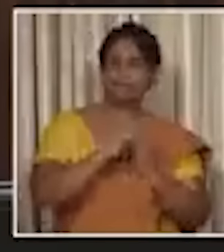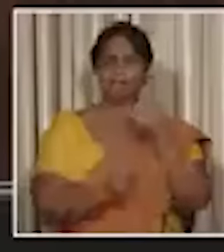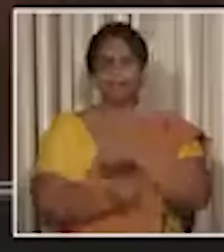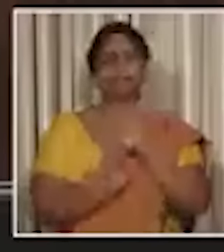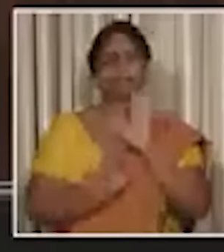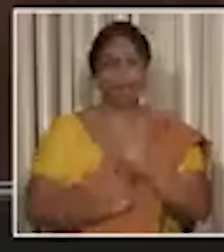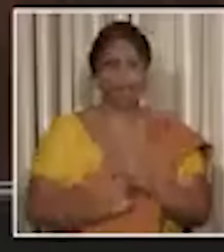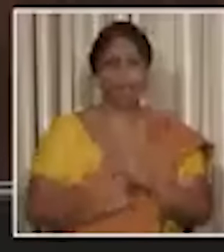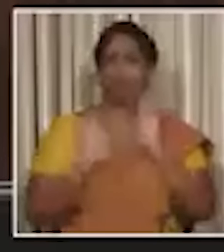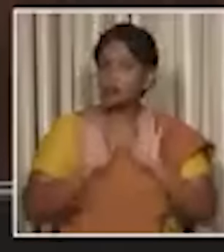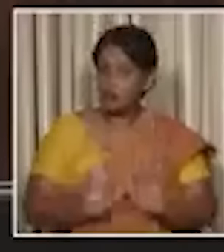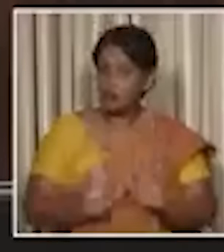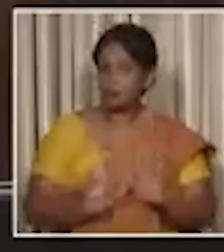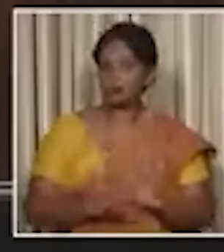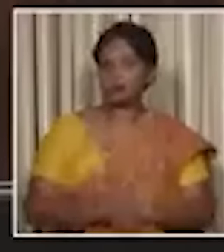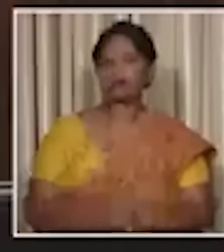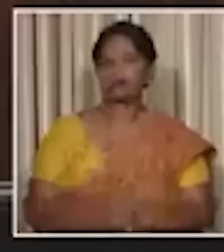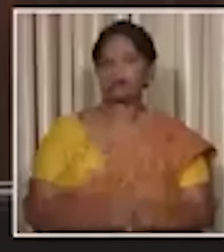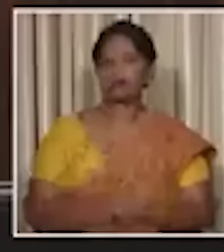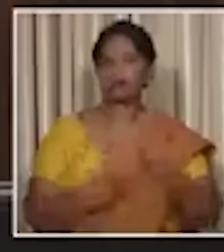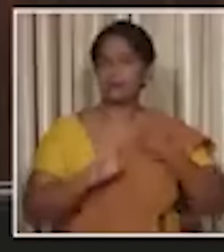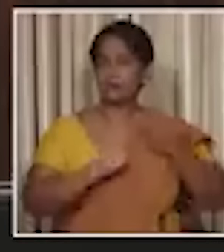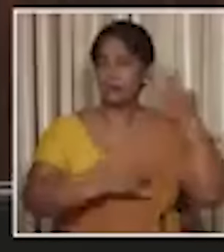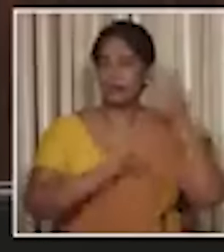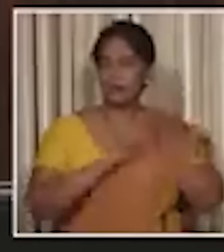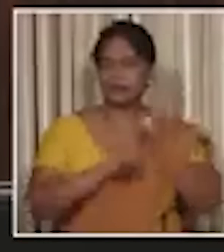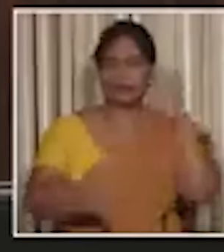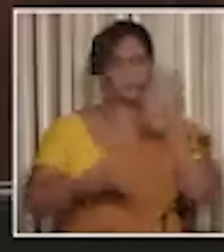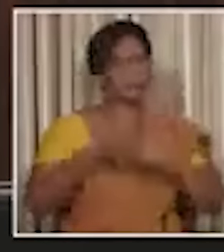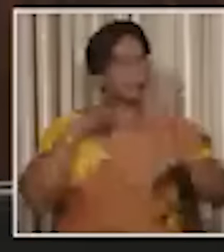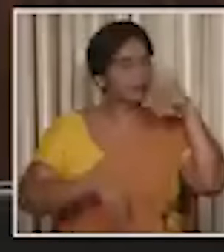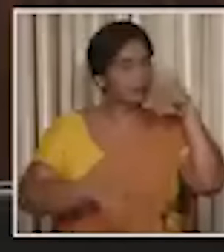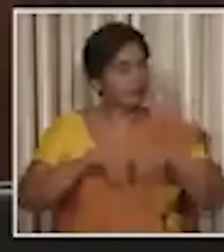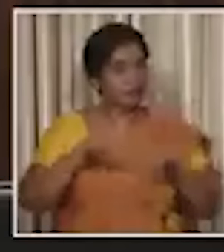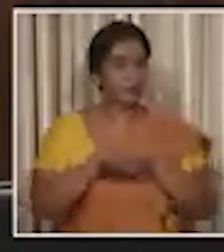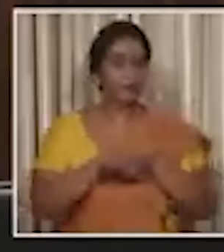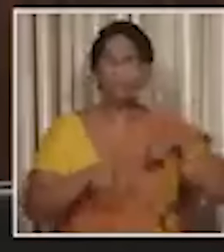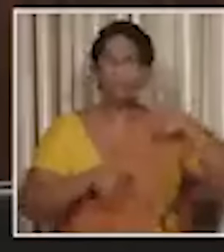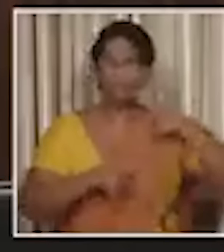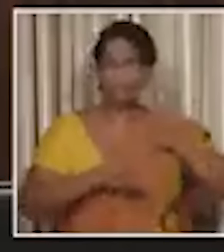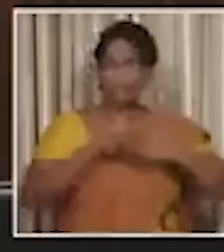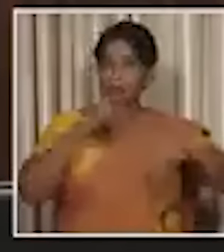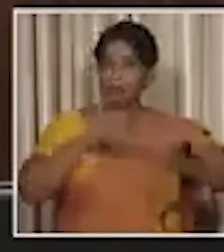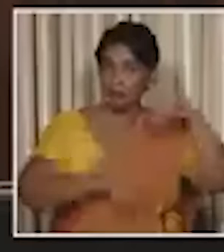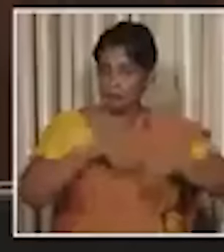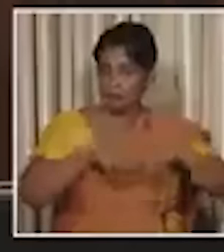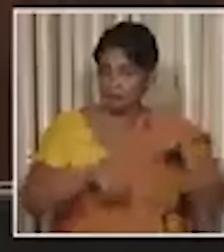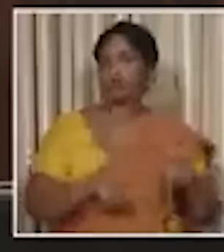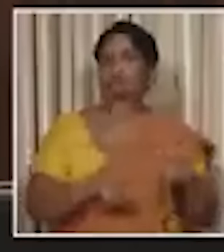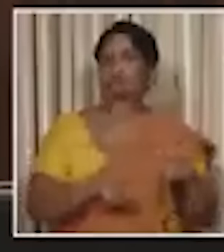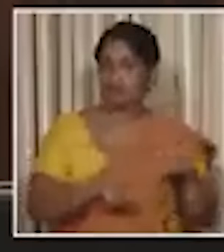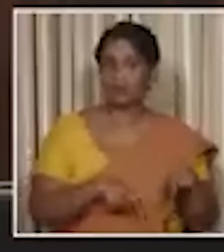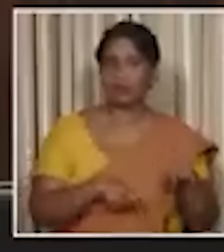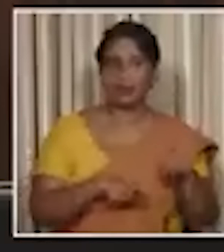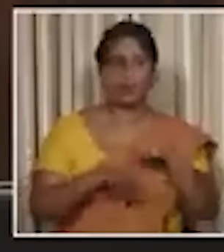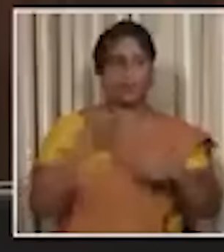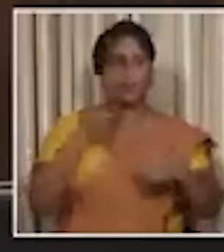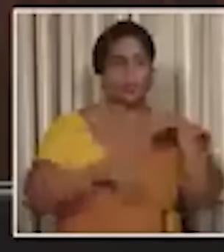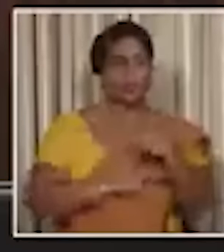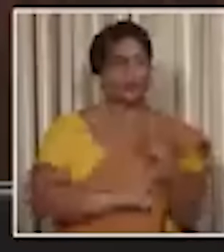அதே போல் அவமதிப்புக்குள்ளாகின்ற உடமாக மாறுவதை நான் கண்கூடாக நான் கண்டிருக்கின்றேன். அவ்வாறான ஒரு பாராளுமன்றம் எமது நாட்டில் ஆட்சி செய்வதற்கு பொருத்தமானது